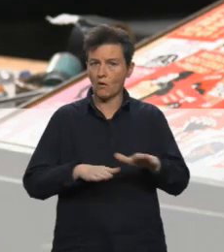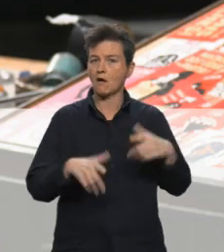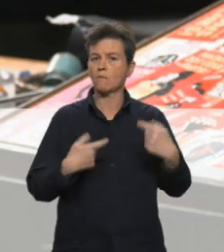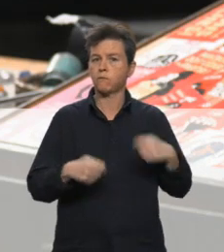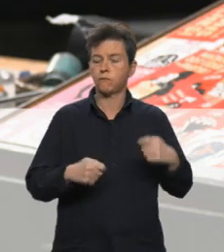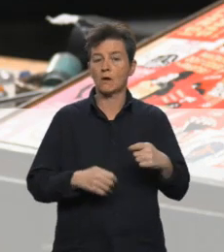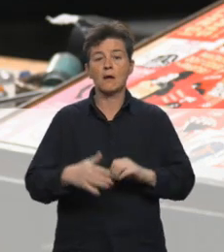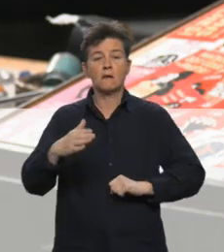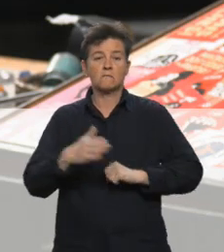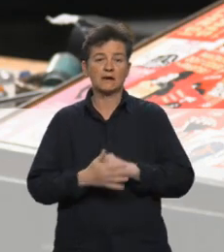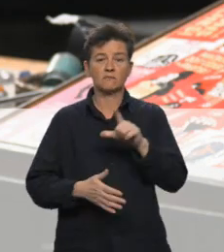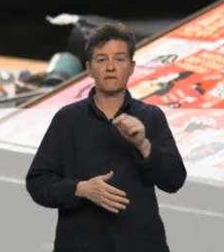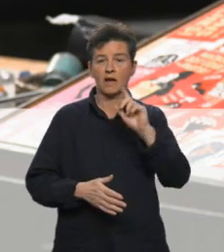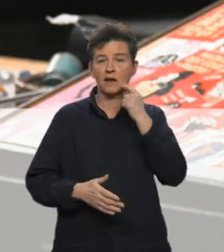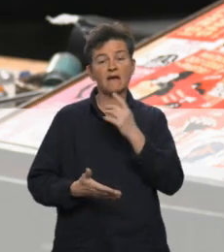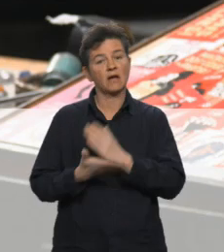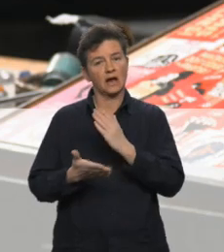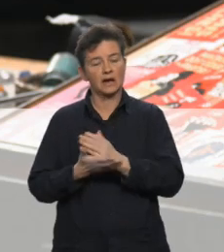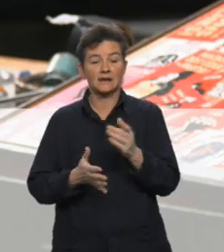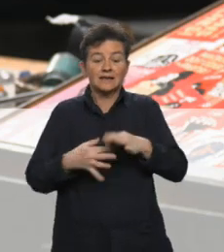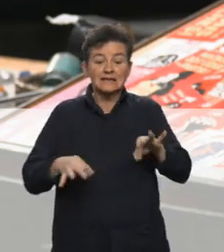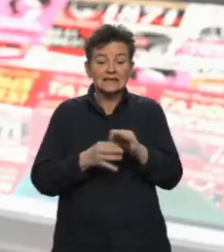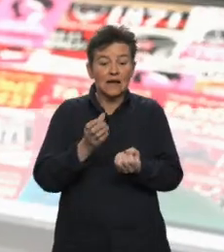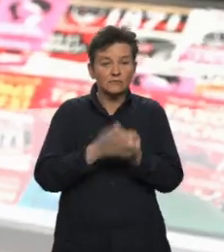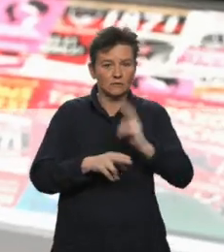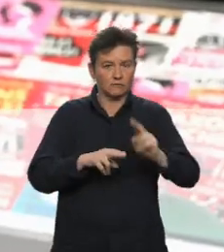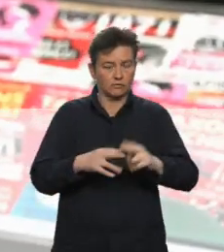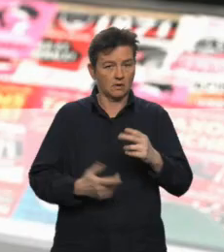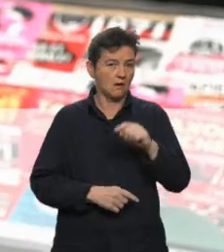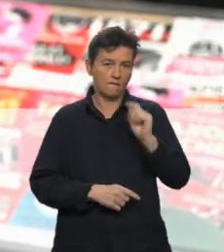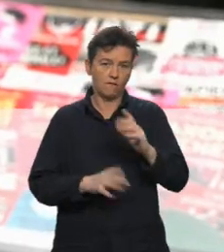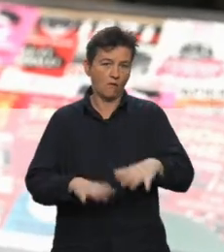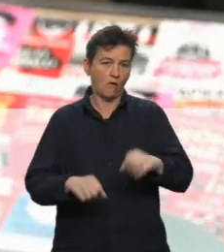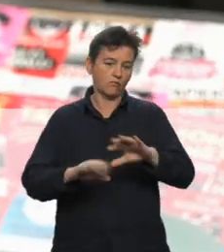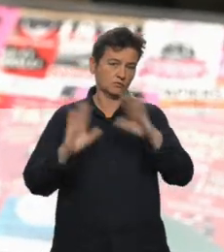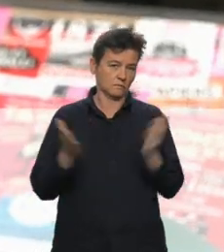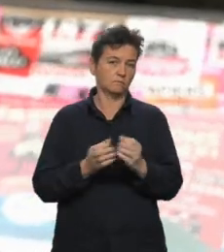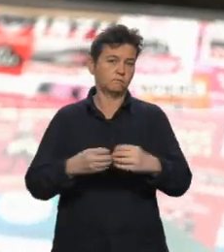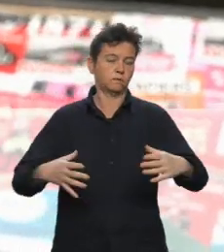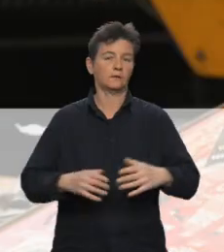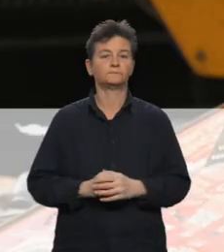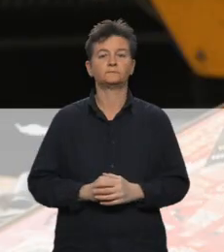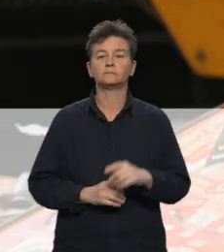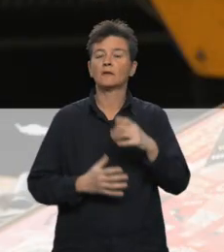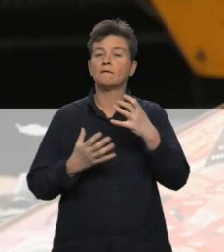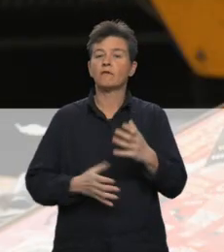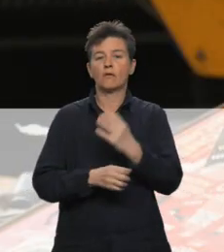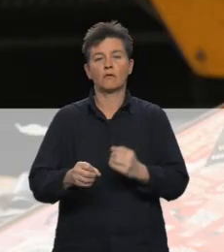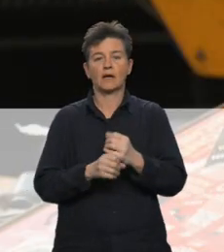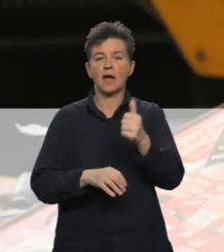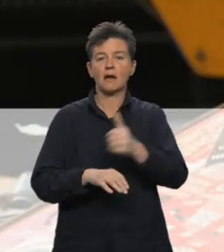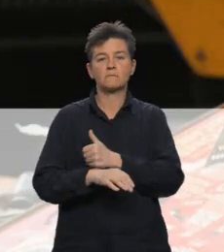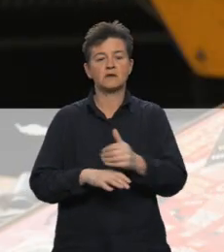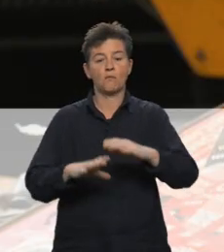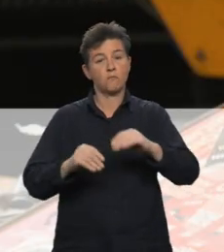moyens, avec 20 élèves par classe maximum et des locaux rénovés. Tout cela nécessite de recruter massivement. Nous voulons créer 1